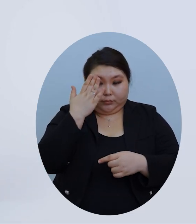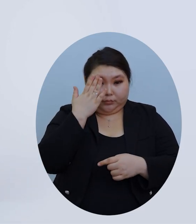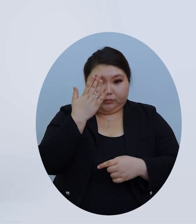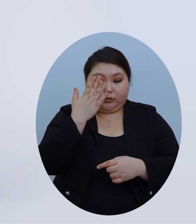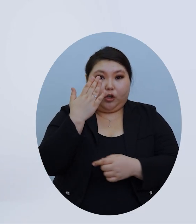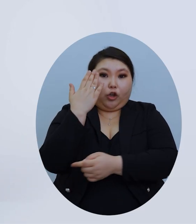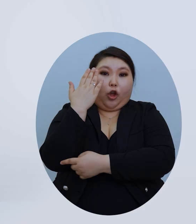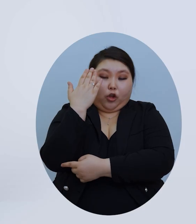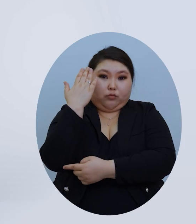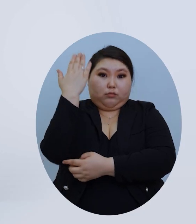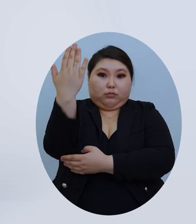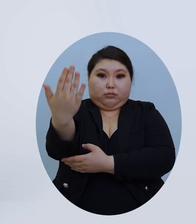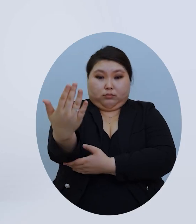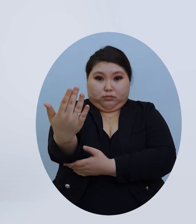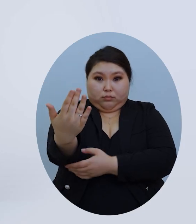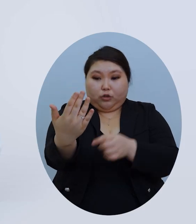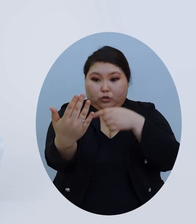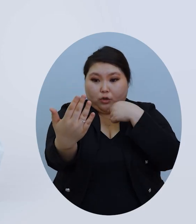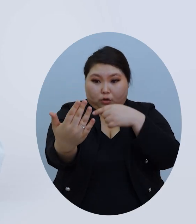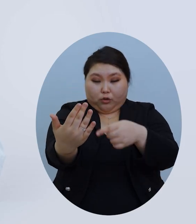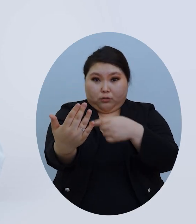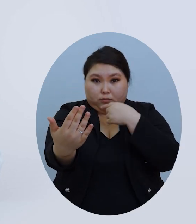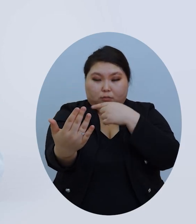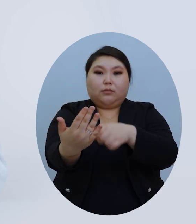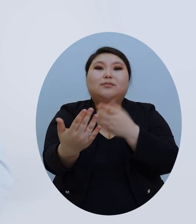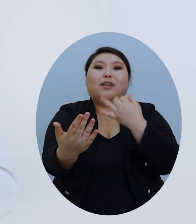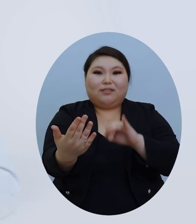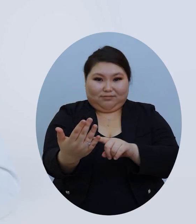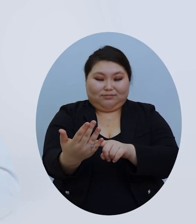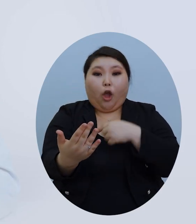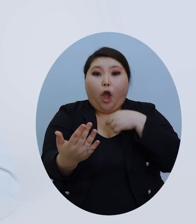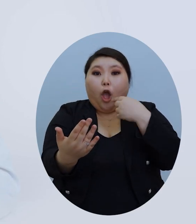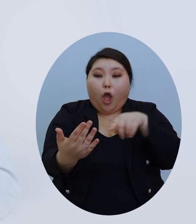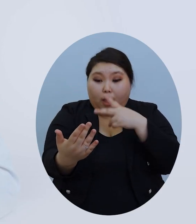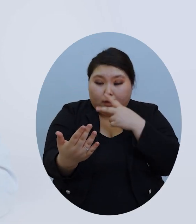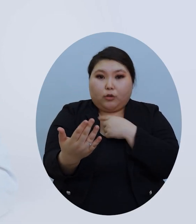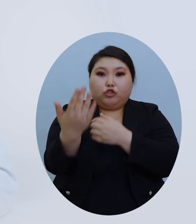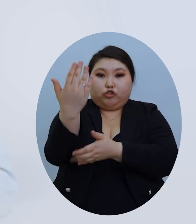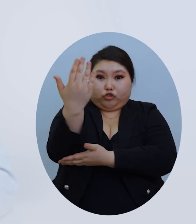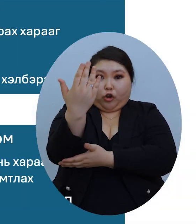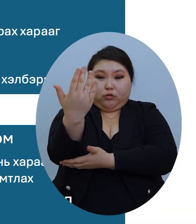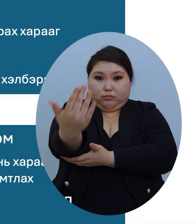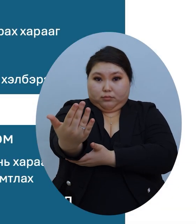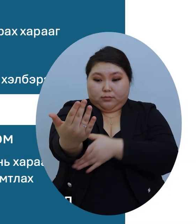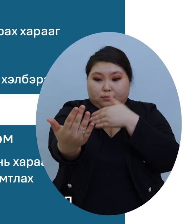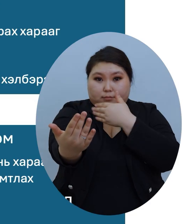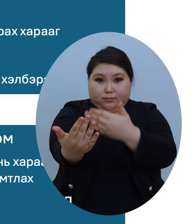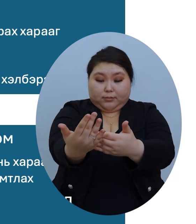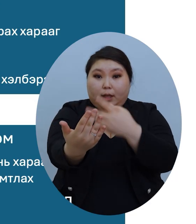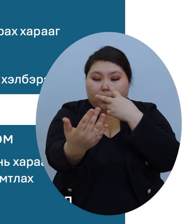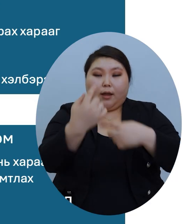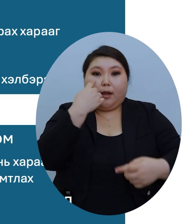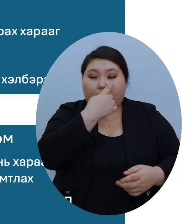үүсэж байгаа зайг хэлдэг. Ойрын ямыг харахдаа тохой зайтай харах нь хараа муудах эрсдлээс сэргийлж чаддаг.